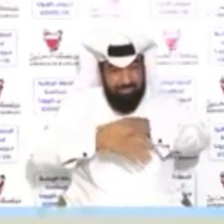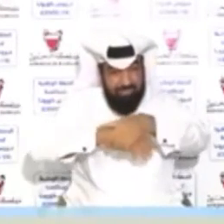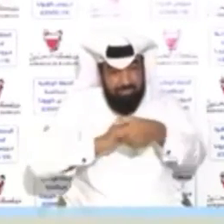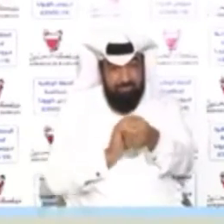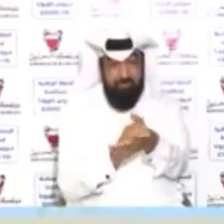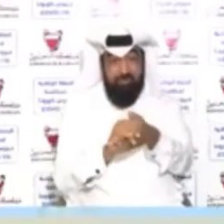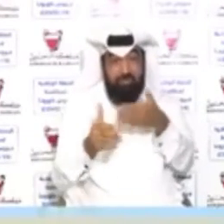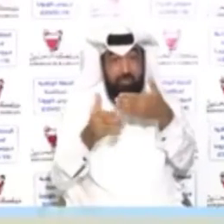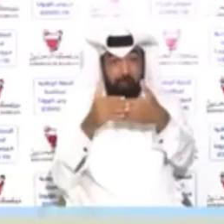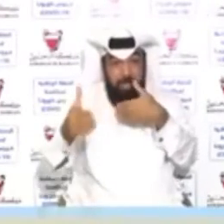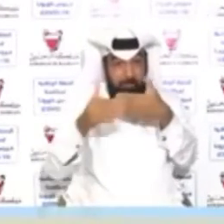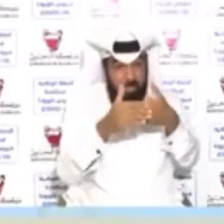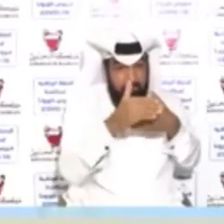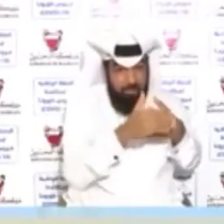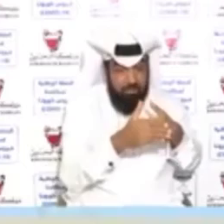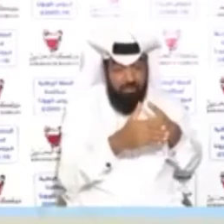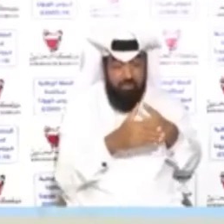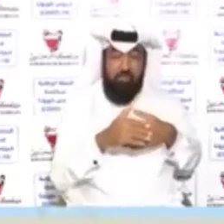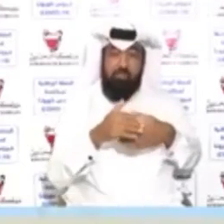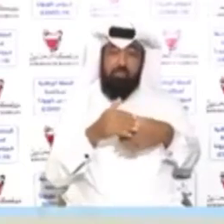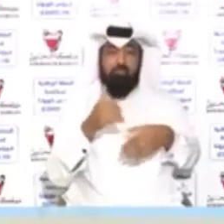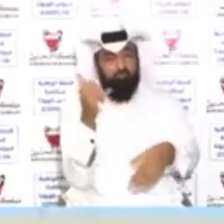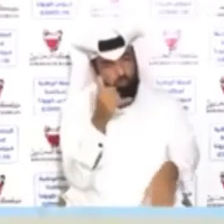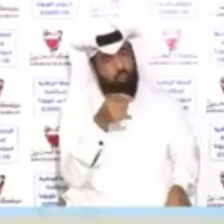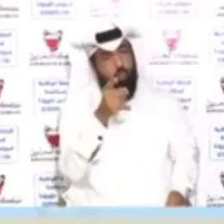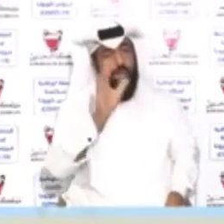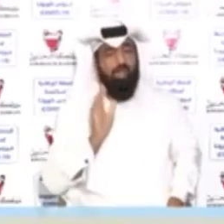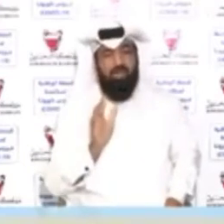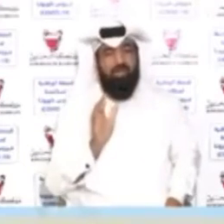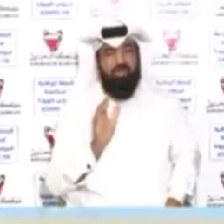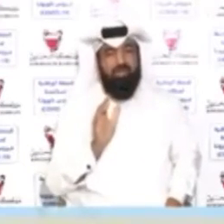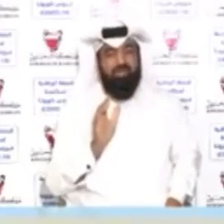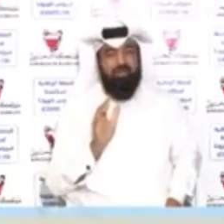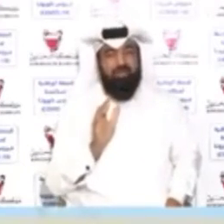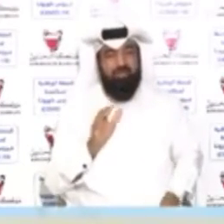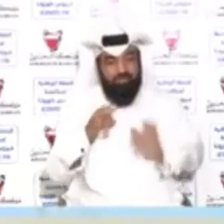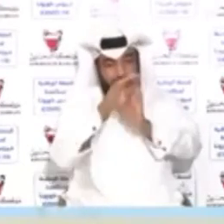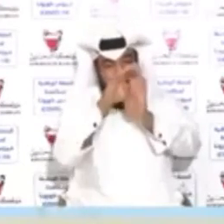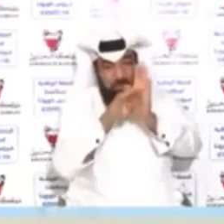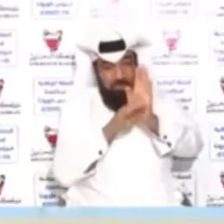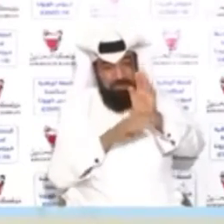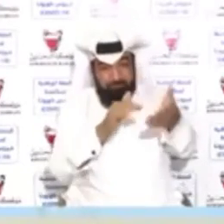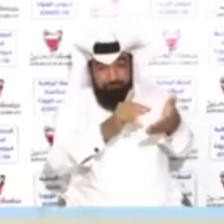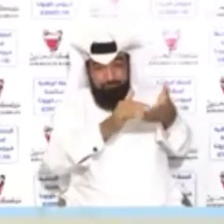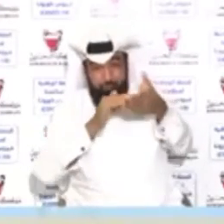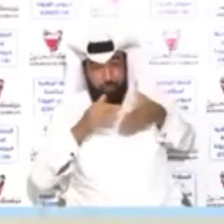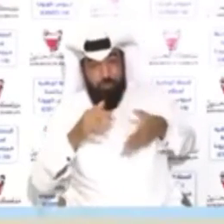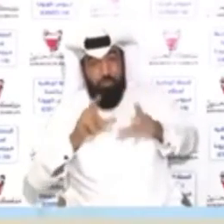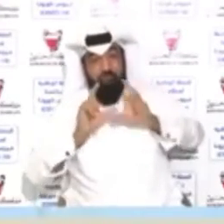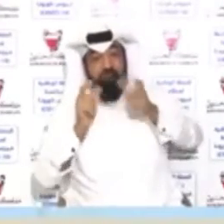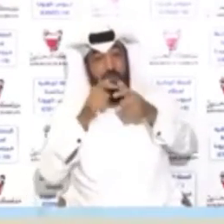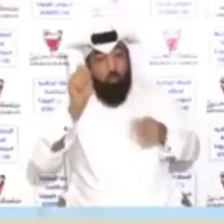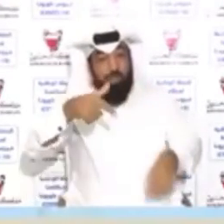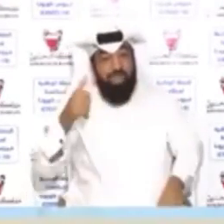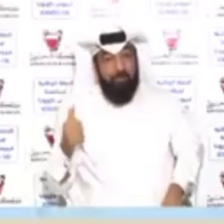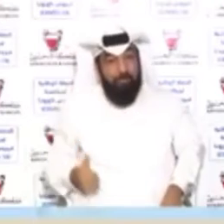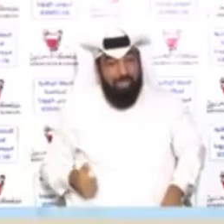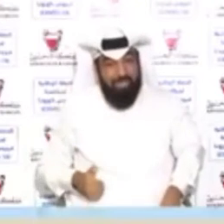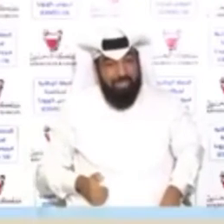اليدين وعدم استخدام الأغراض الشخصية. وهنا يعني يخليني أتطرق إلى موضوع جدا